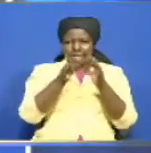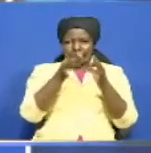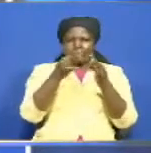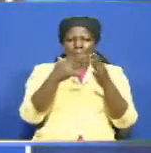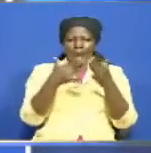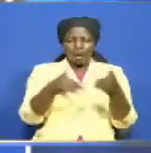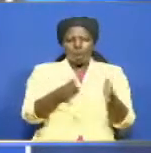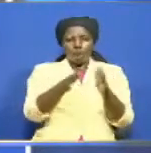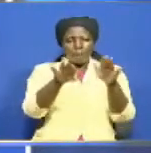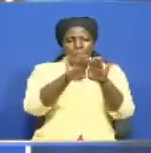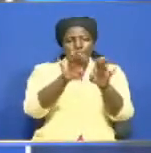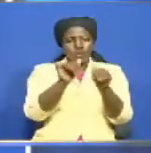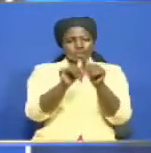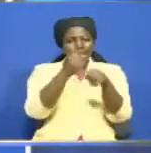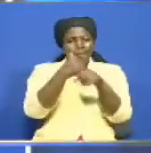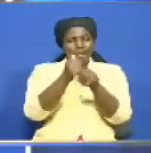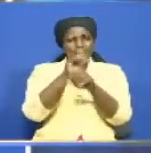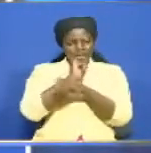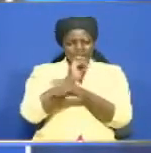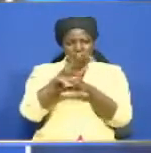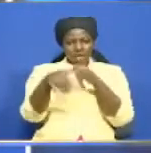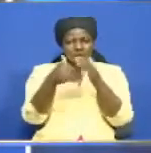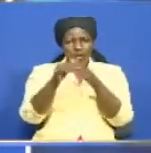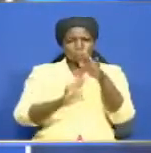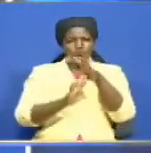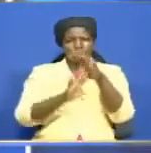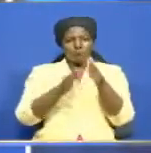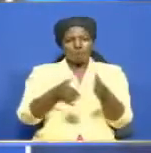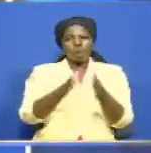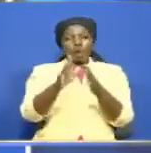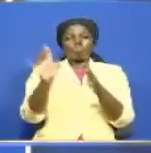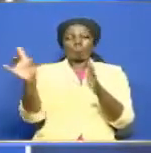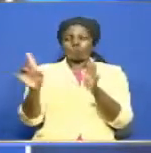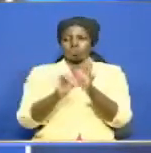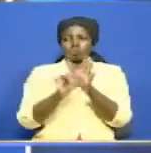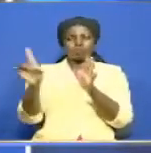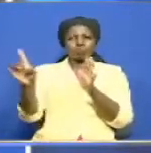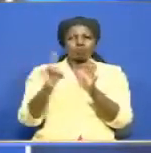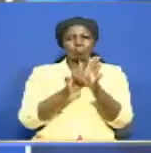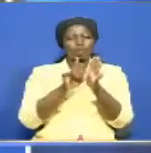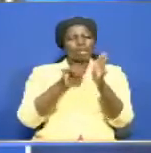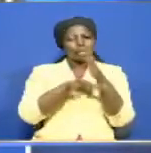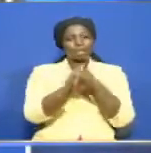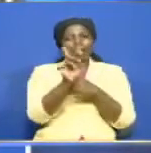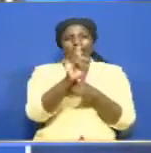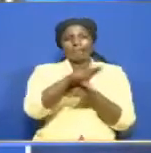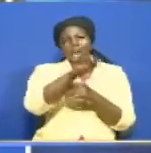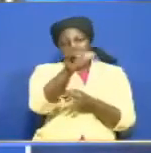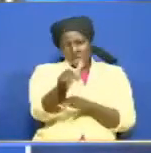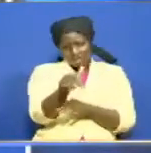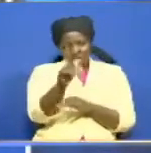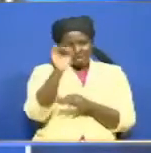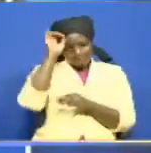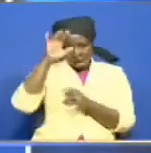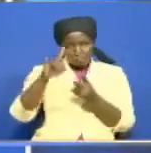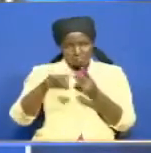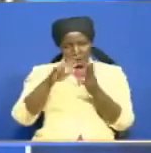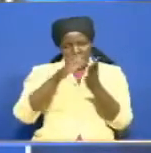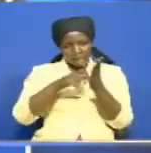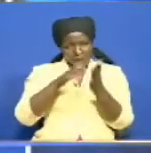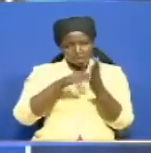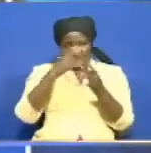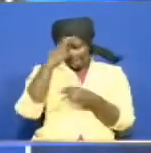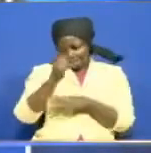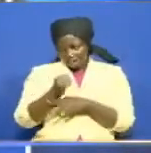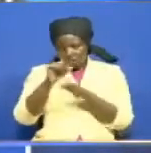ambavyo vimewekwa kwenye barabara zote kuu zinazoingia na kutoka katika kaunti za Nairobi, Kiambu, Machakos, Kajiado,